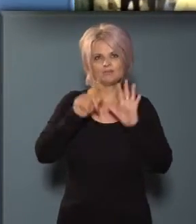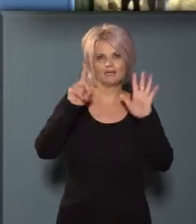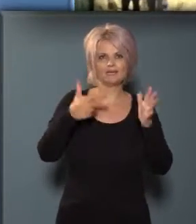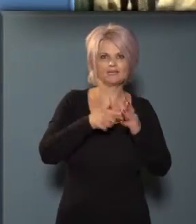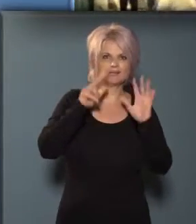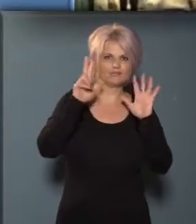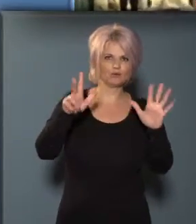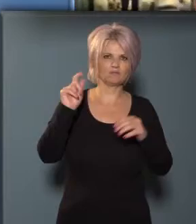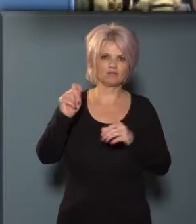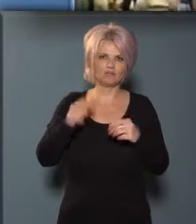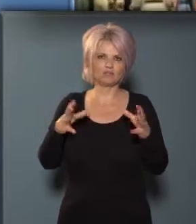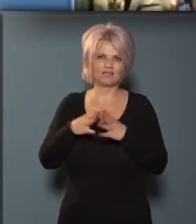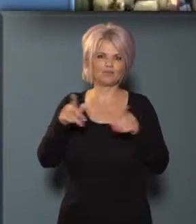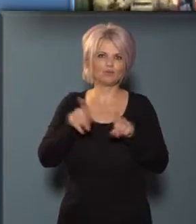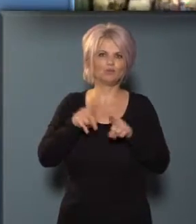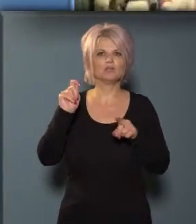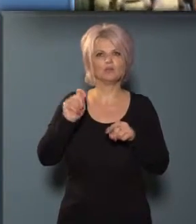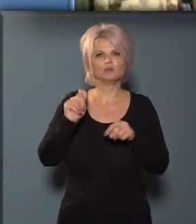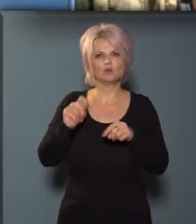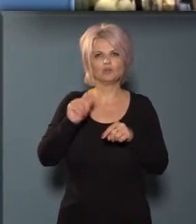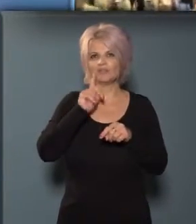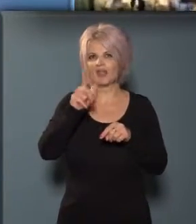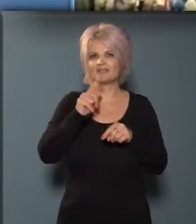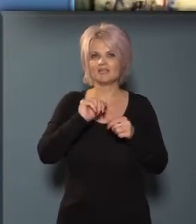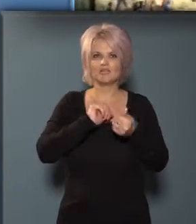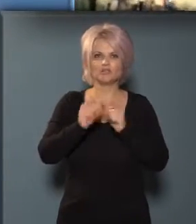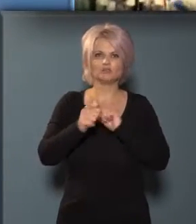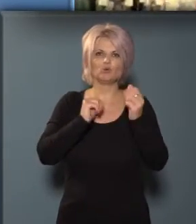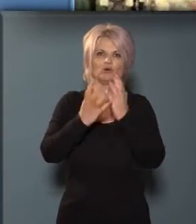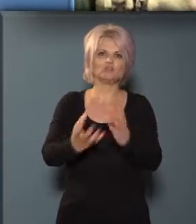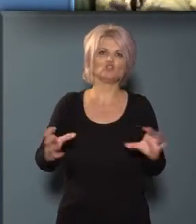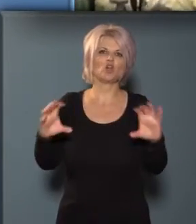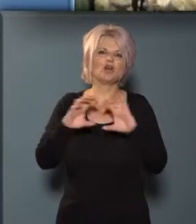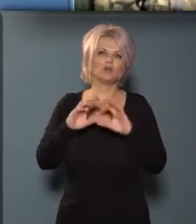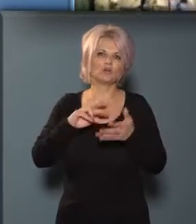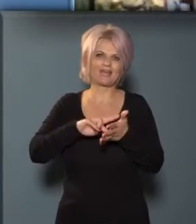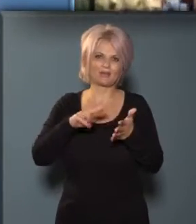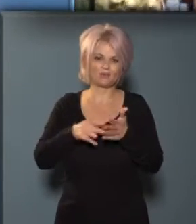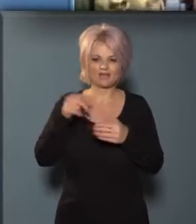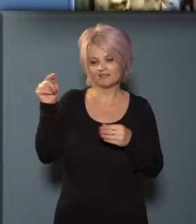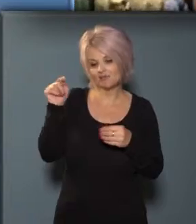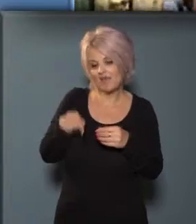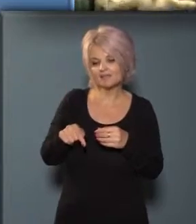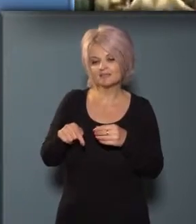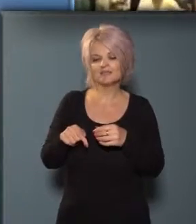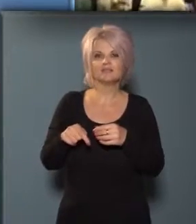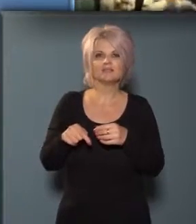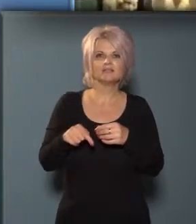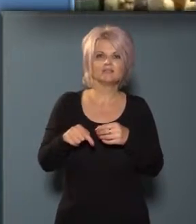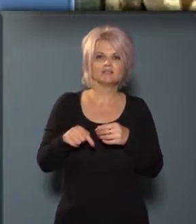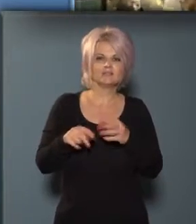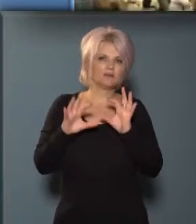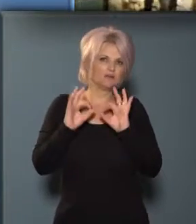2007-8-ban ugye a képviselőtestület úgy döntött, hogy lesz egy sportcsarnok a kerületben, és ehhez mérten nagyon-nagyon